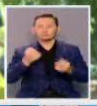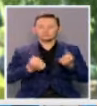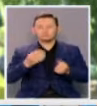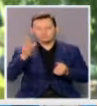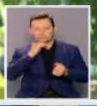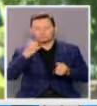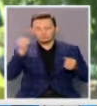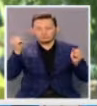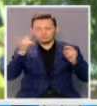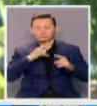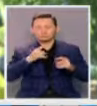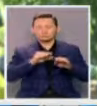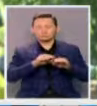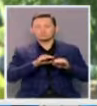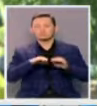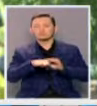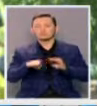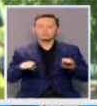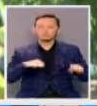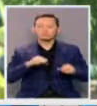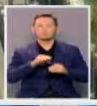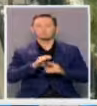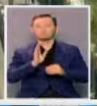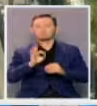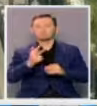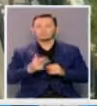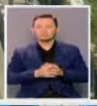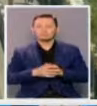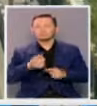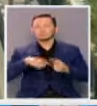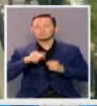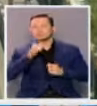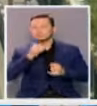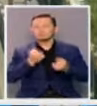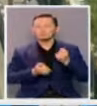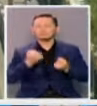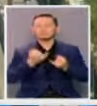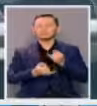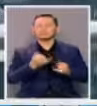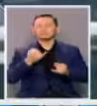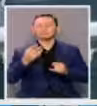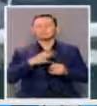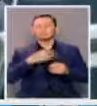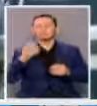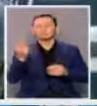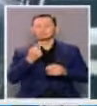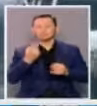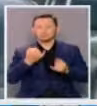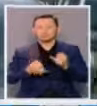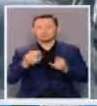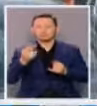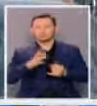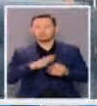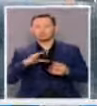транспортов пропускать будут нашу скорую помощь. Мы выехали на машине скорой помощи, которая была выкрашена в ярко-лимонный